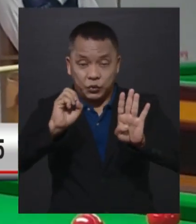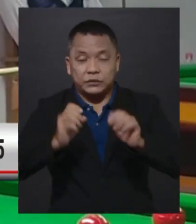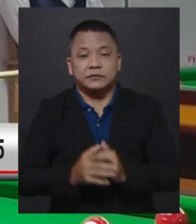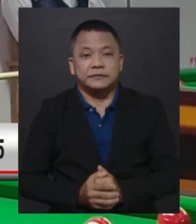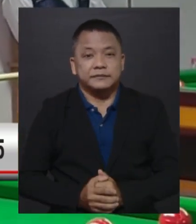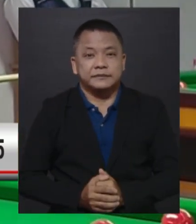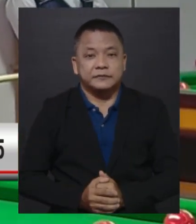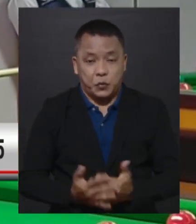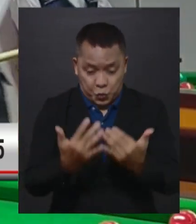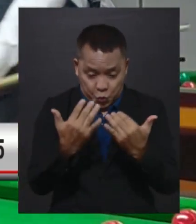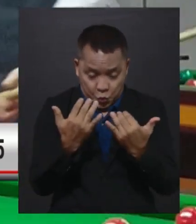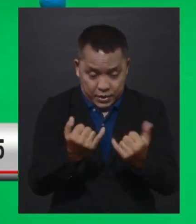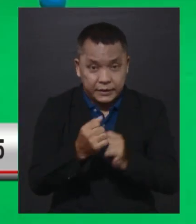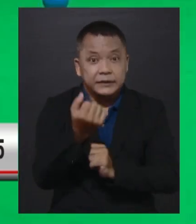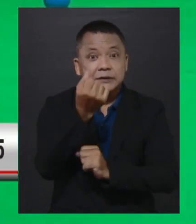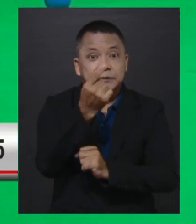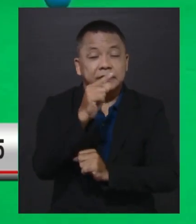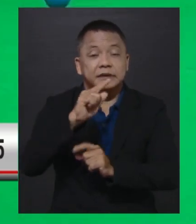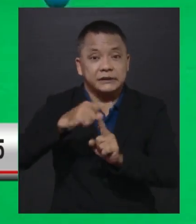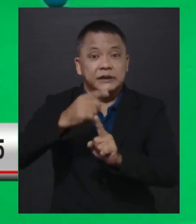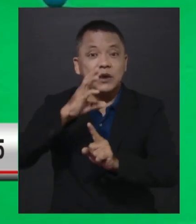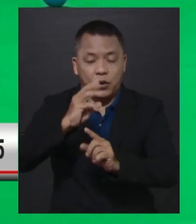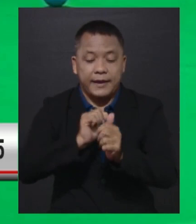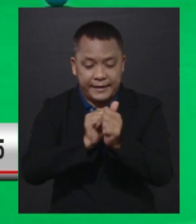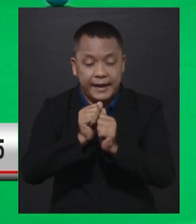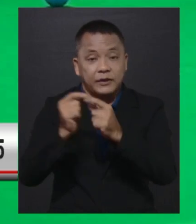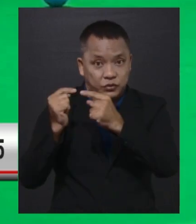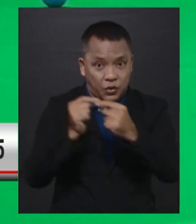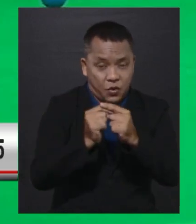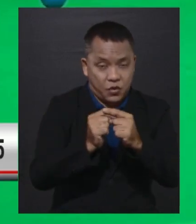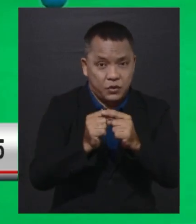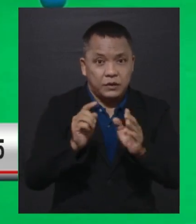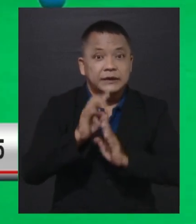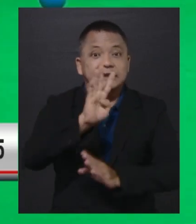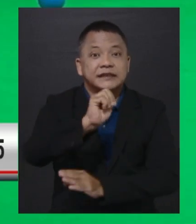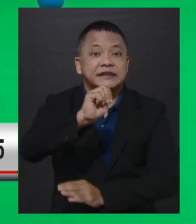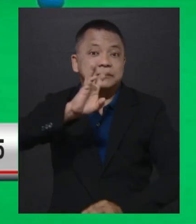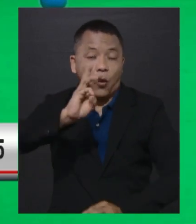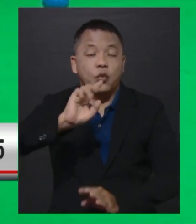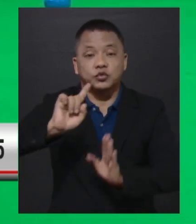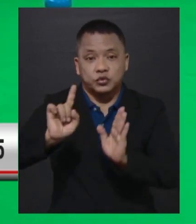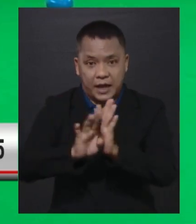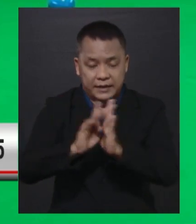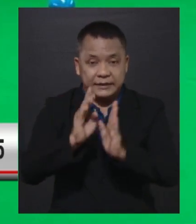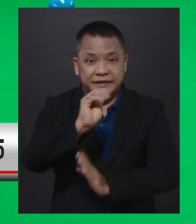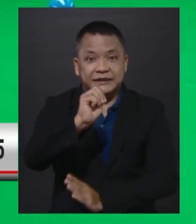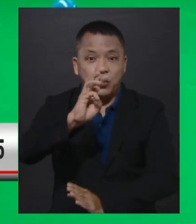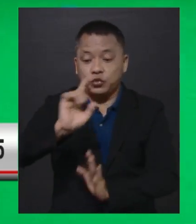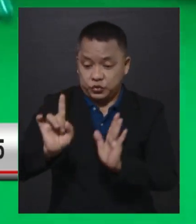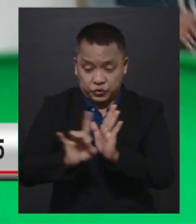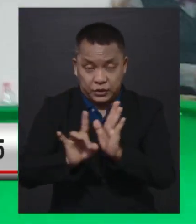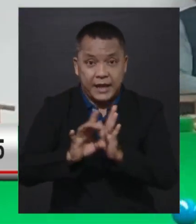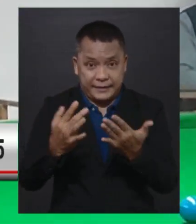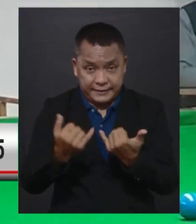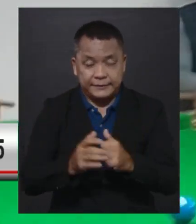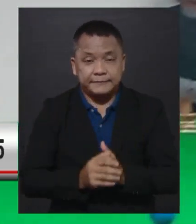ค่ะวันนี้นะคะ11มิถุนายนก็ยังมีการแข่งขันกันต่อในรอบ46คนซึ่งจะเป็นรอบ46คนวันสุดท้ายนะค